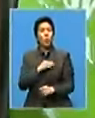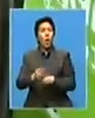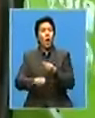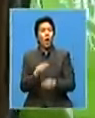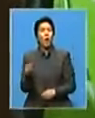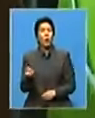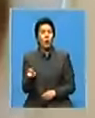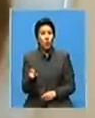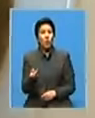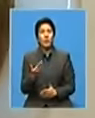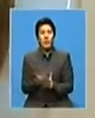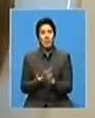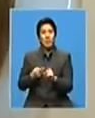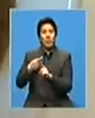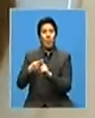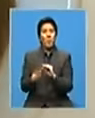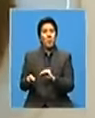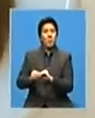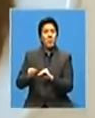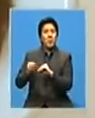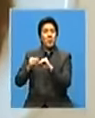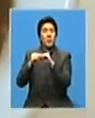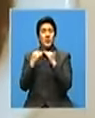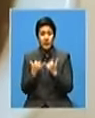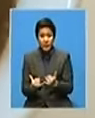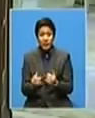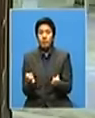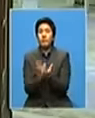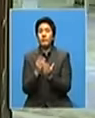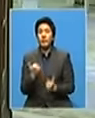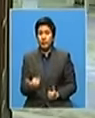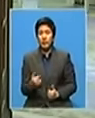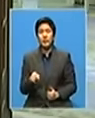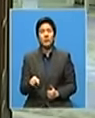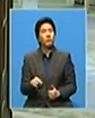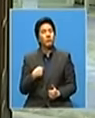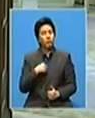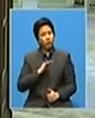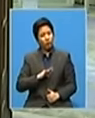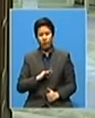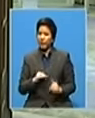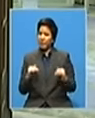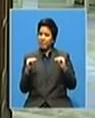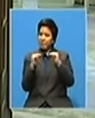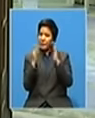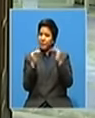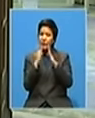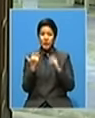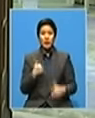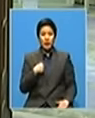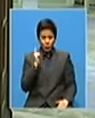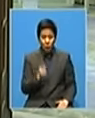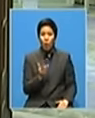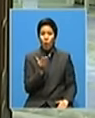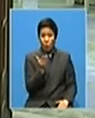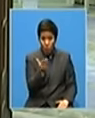ายได้ก็ลดลงก็ต้องไปเพิ่มราคาในแต่ละจานแต่ละประเภทมากขึ้นอันนี้มันก็ไม่เป็นธรรมนะครับก็จะต้อง